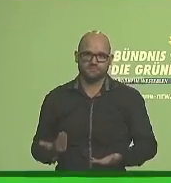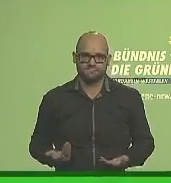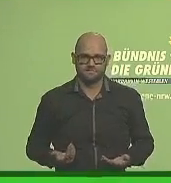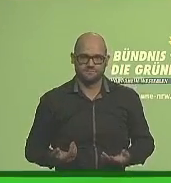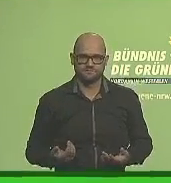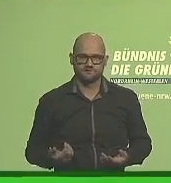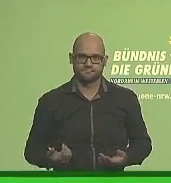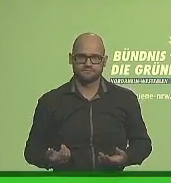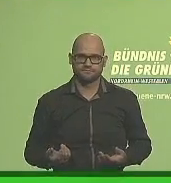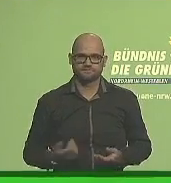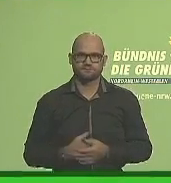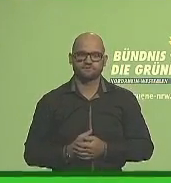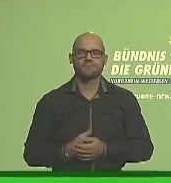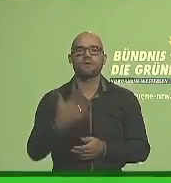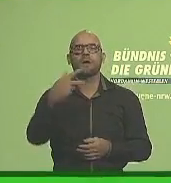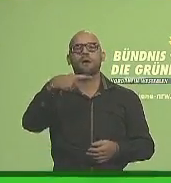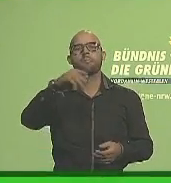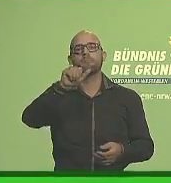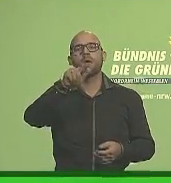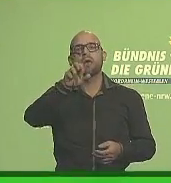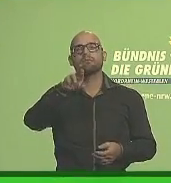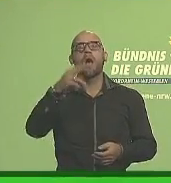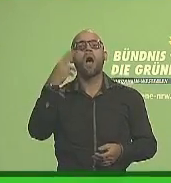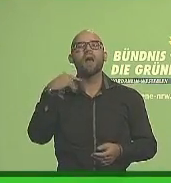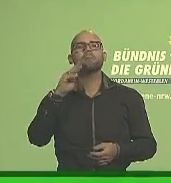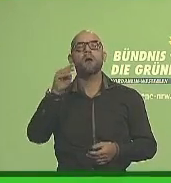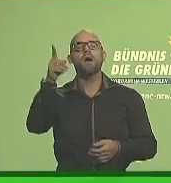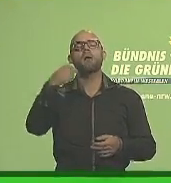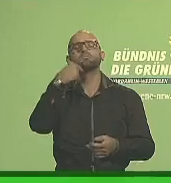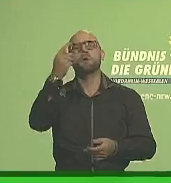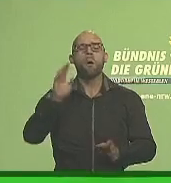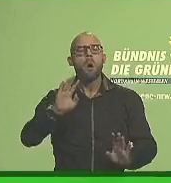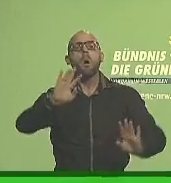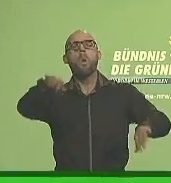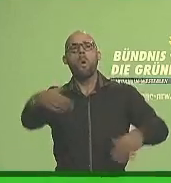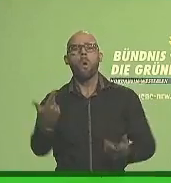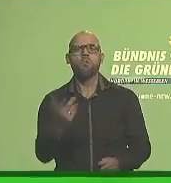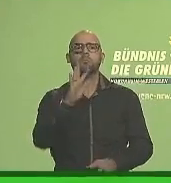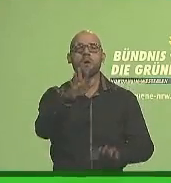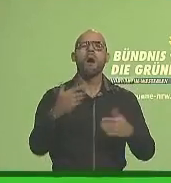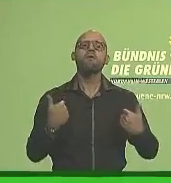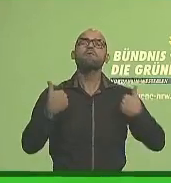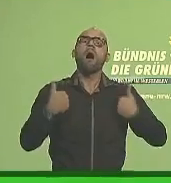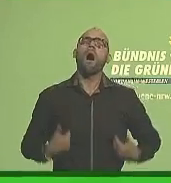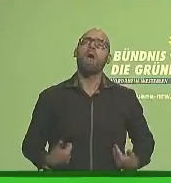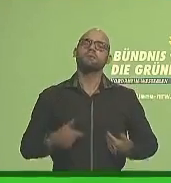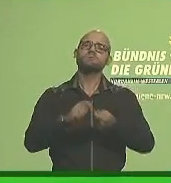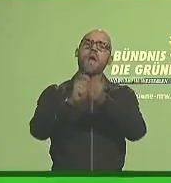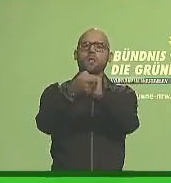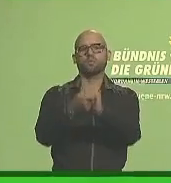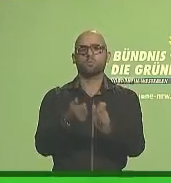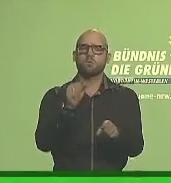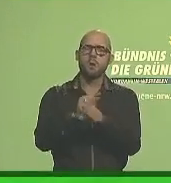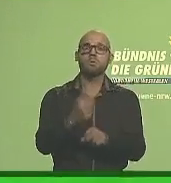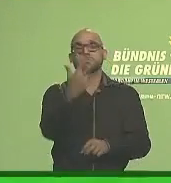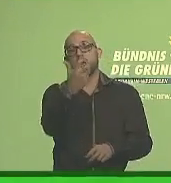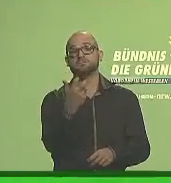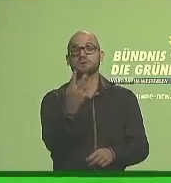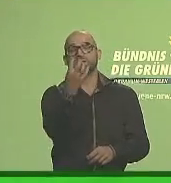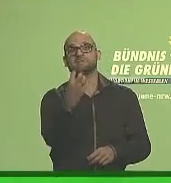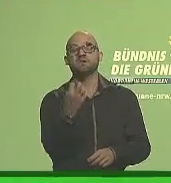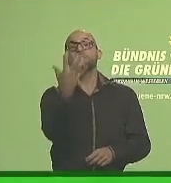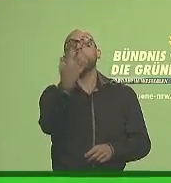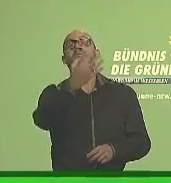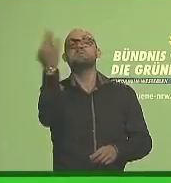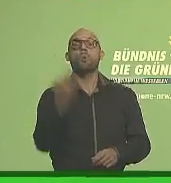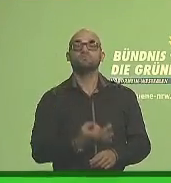Peter Altmaier ruft den Menschen zu, ihr könnt doch einfach mit euren Verhaltensänderungen 30, 40, 50% Strom